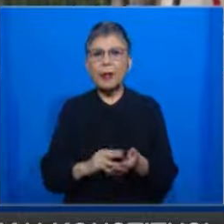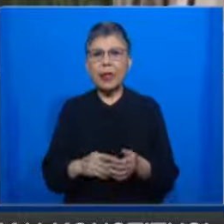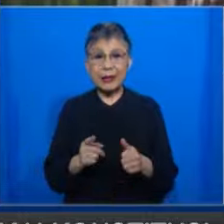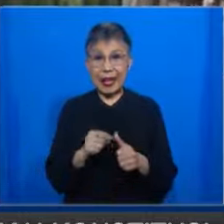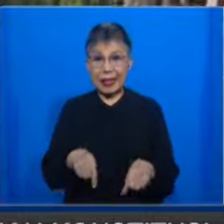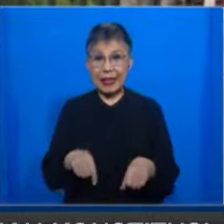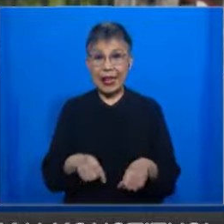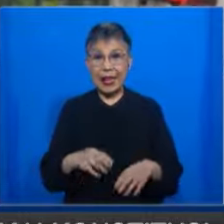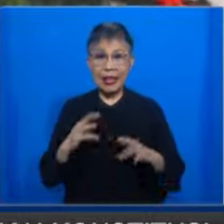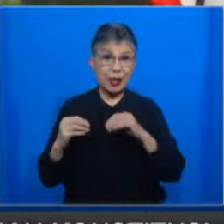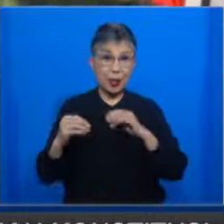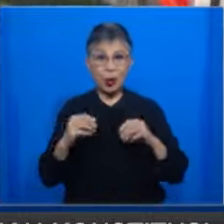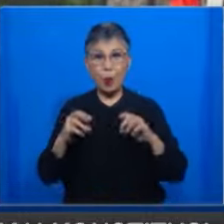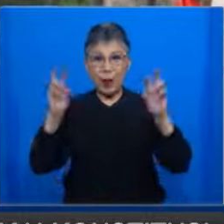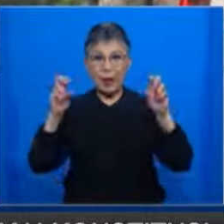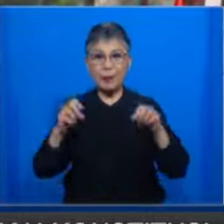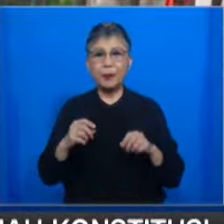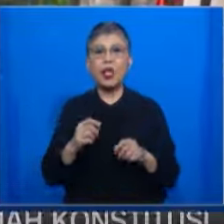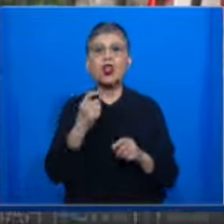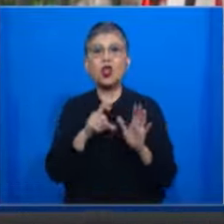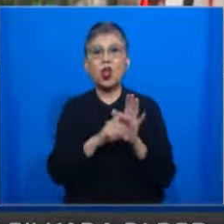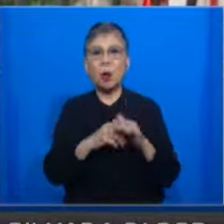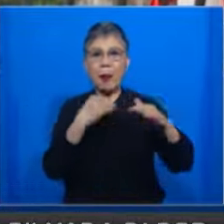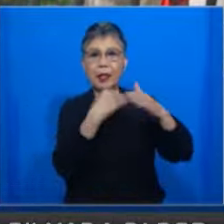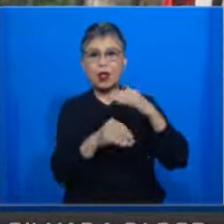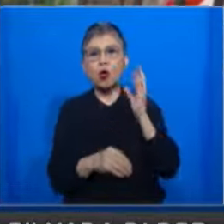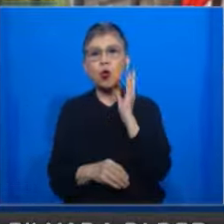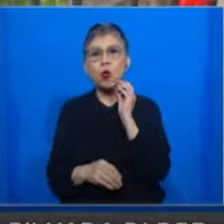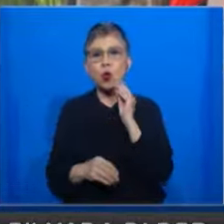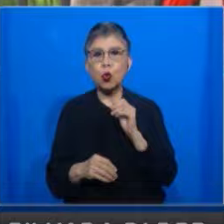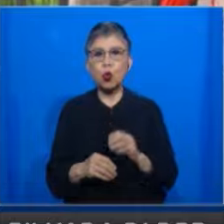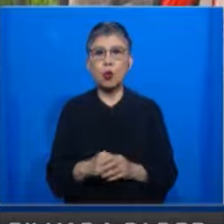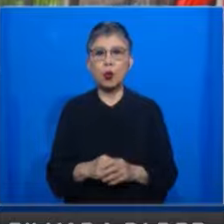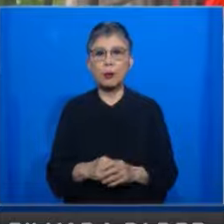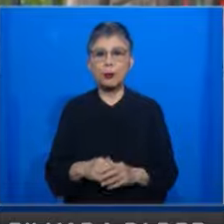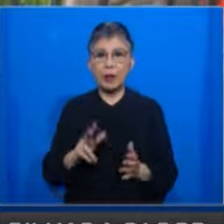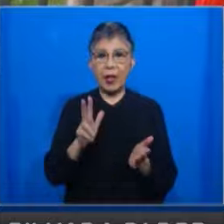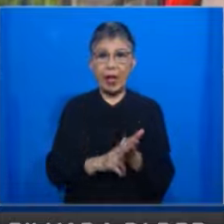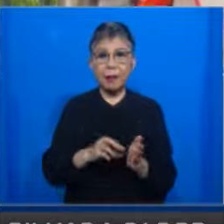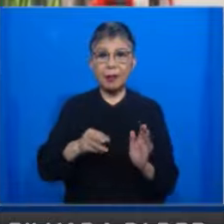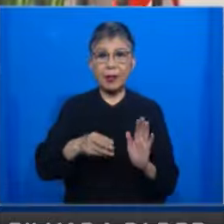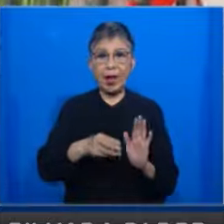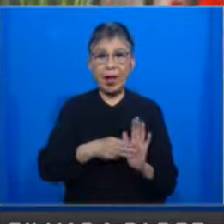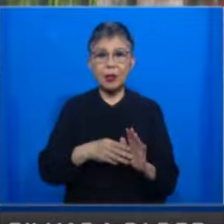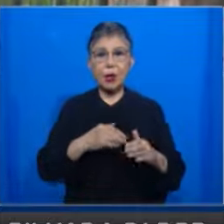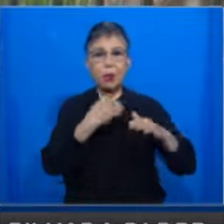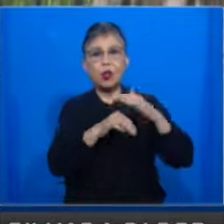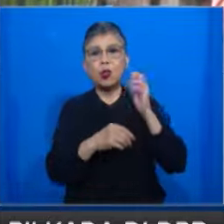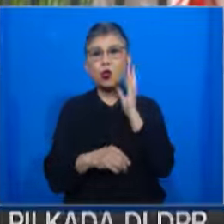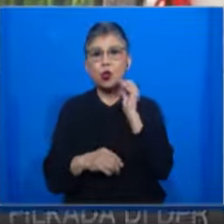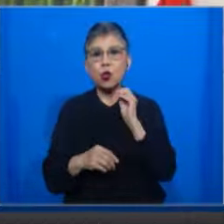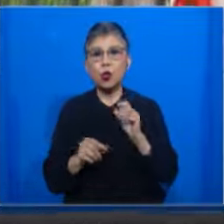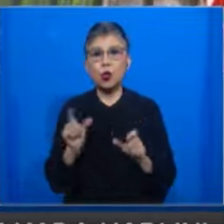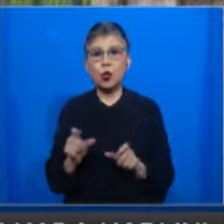saat ini tengah menjadi trending topic, seperti misalnya batasan usia, putusan dari Mahkamah Konstitusi terkait dengan batasan usia